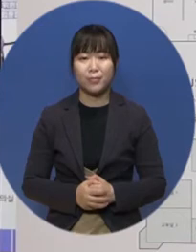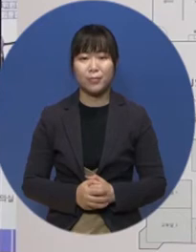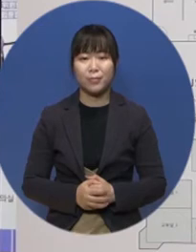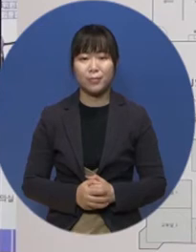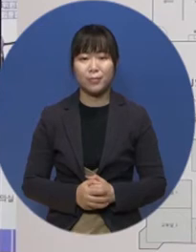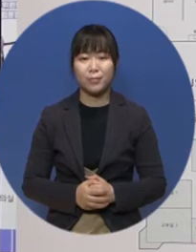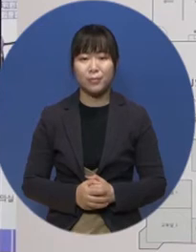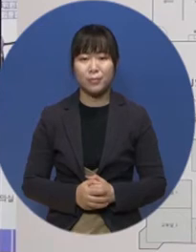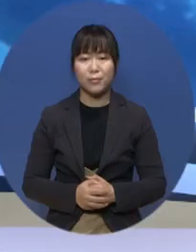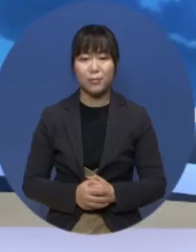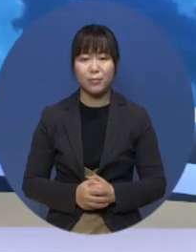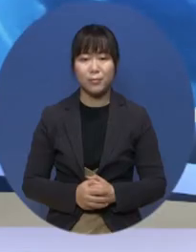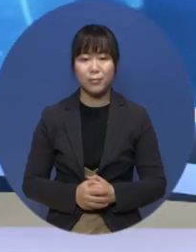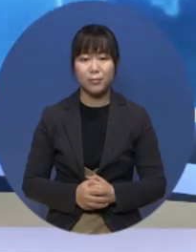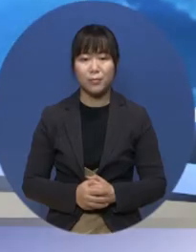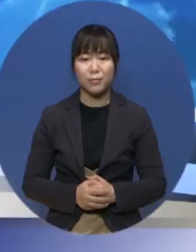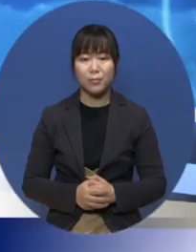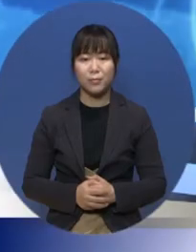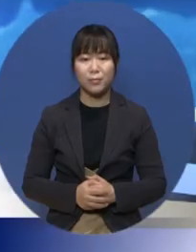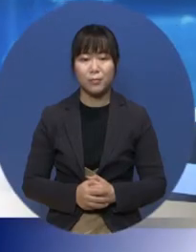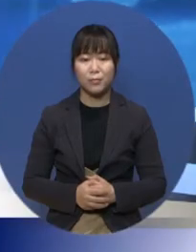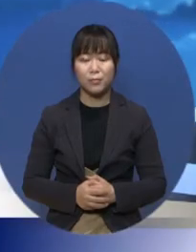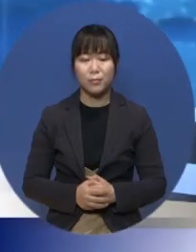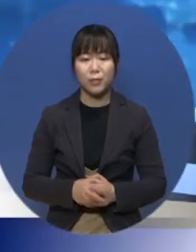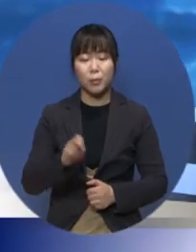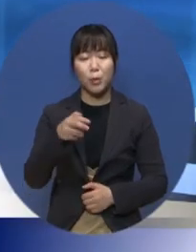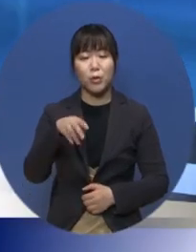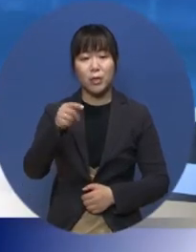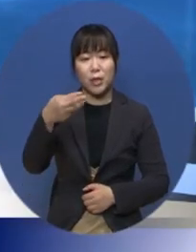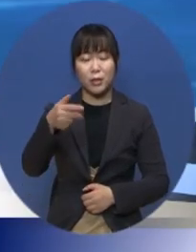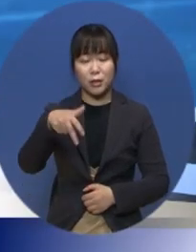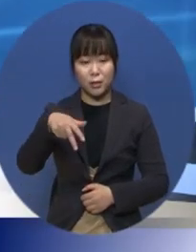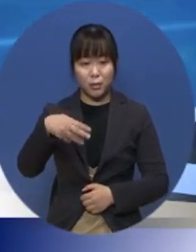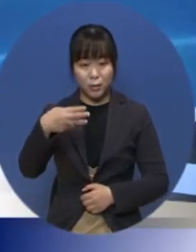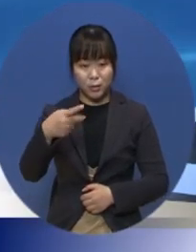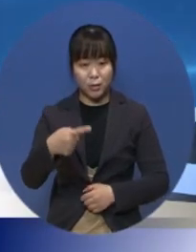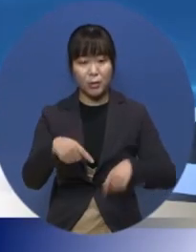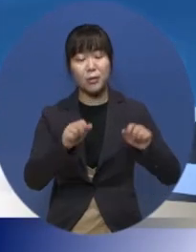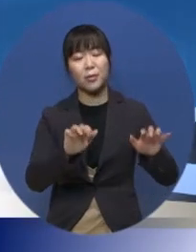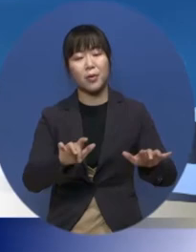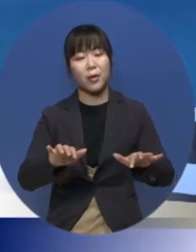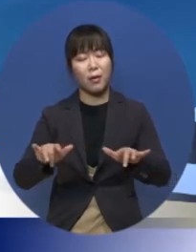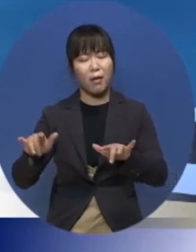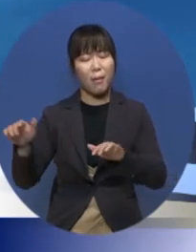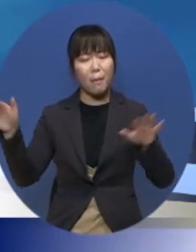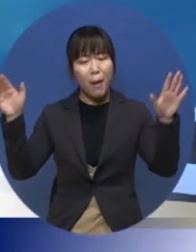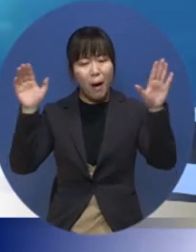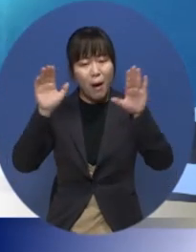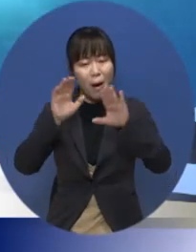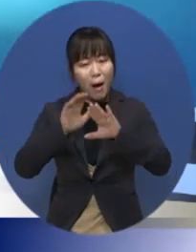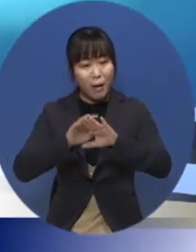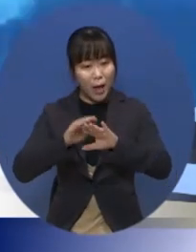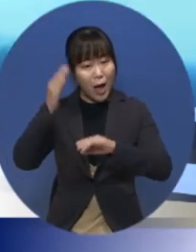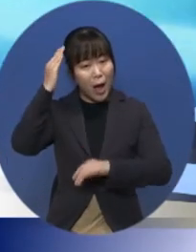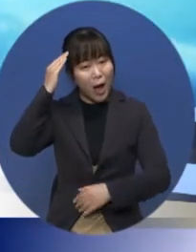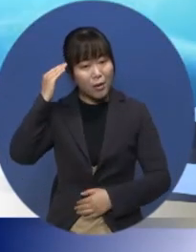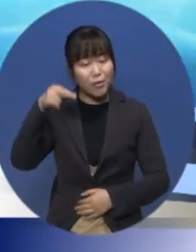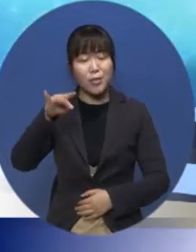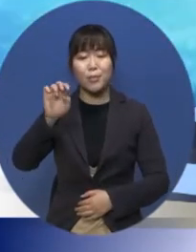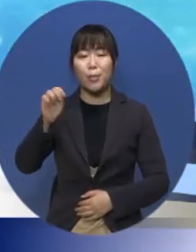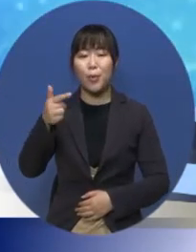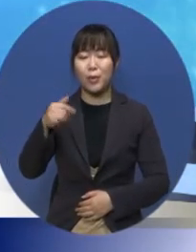2 조 용 입니다 모차르트 선율이 한 여름밤의 올려 퍼졌는데 요 코리안 심포니